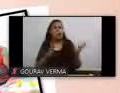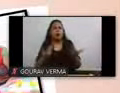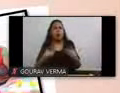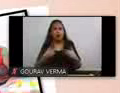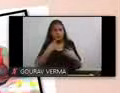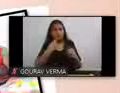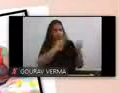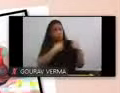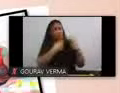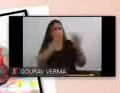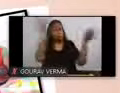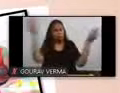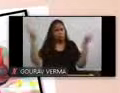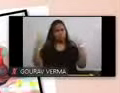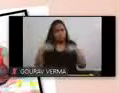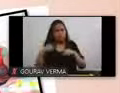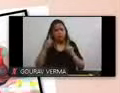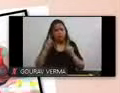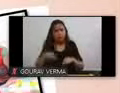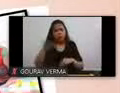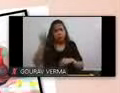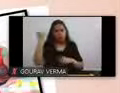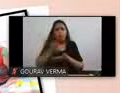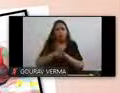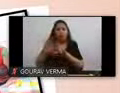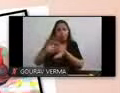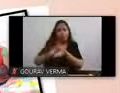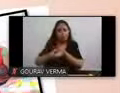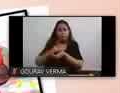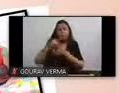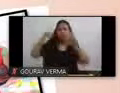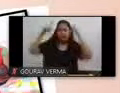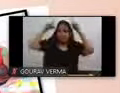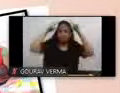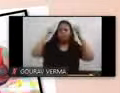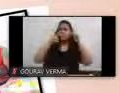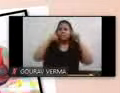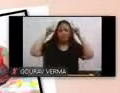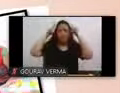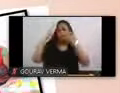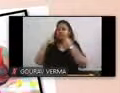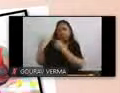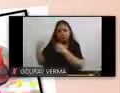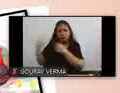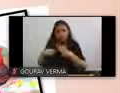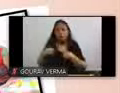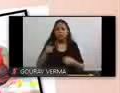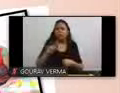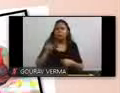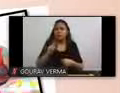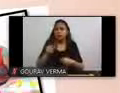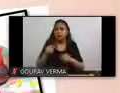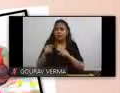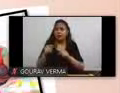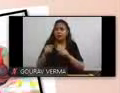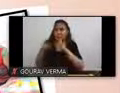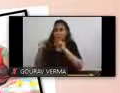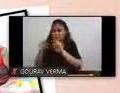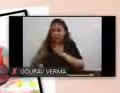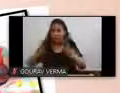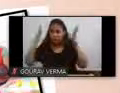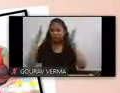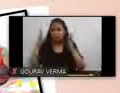isko hospital mein hi kisi ne bataya, ek nurse ne bataya ki wo dar jayega, jyada usse baat karoge ya jyada